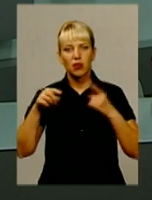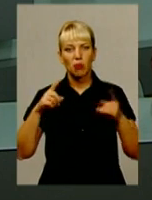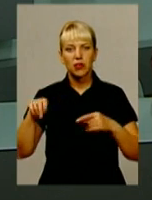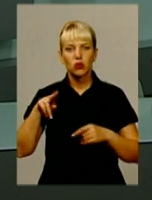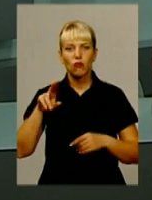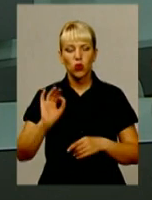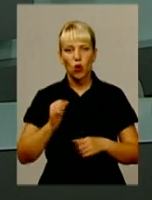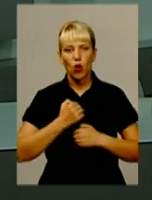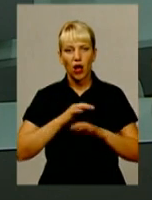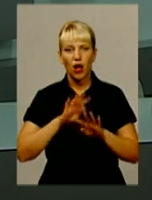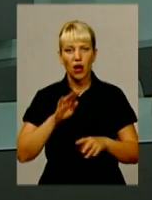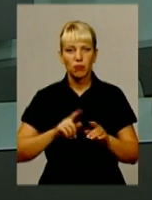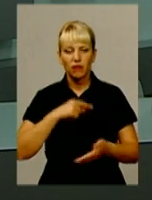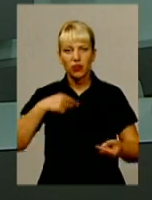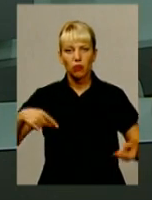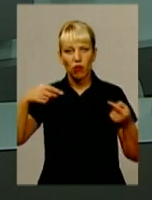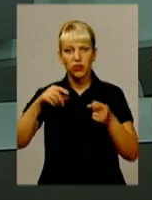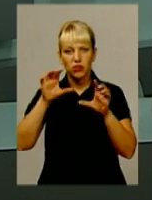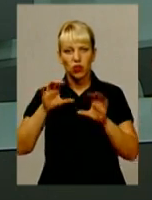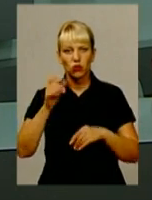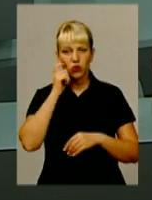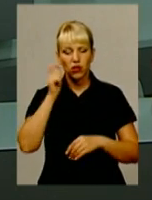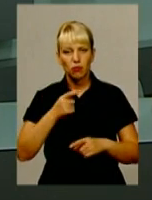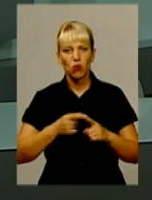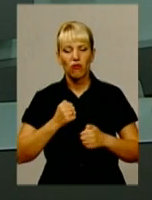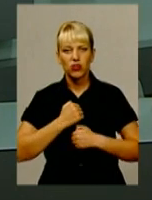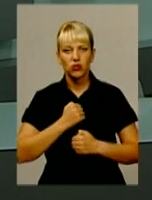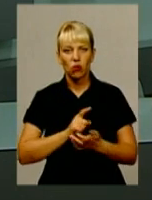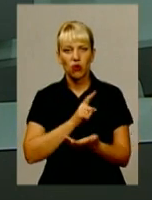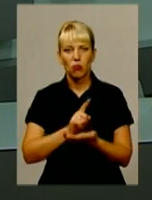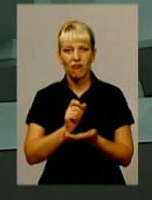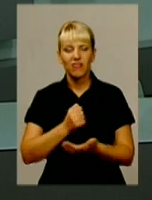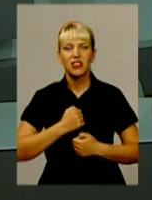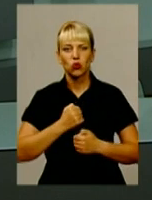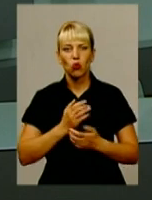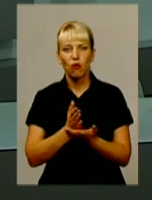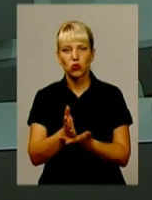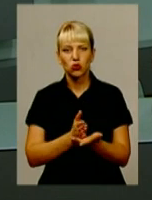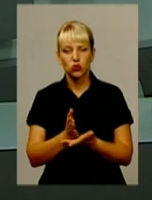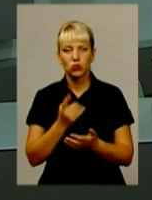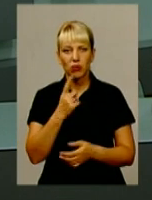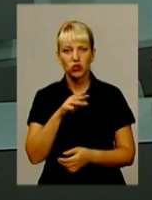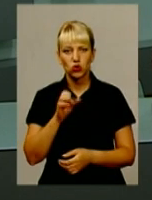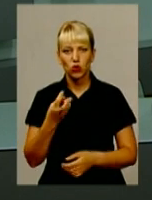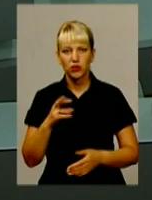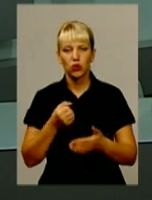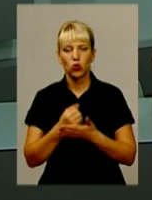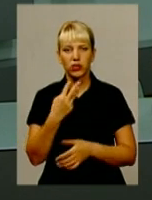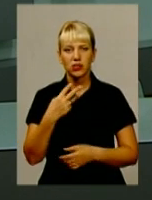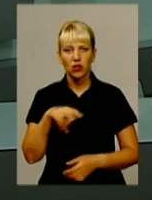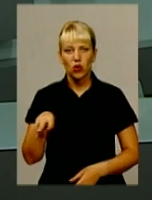армії. Відповідно до закону України про військовий обов'язок і військову службу з 1 жовтня до 30